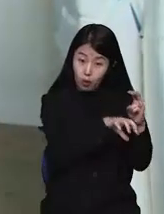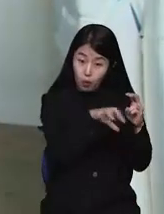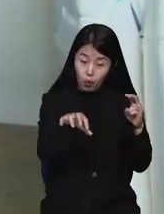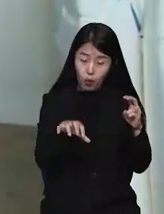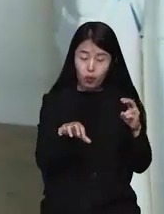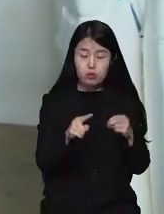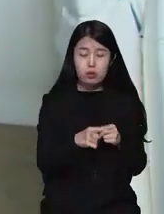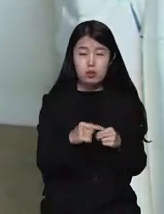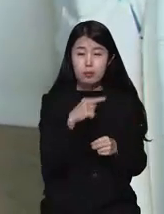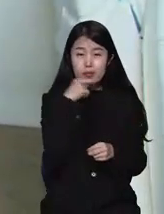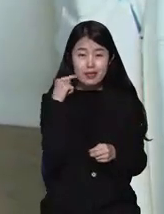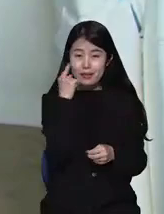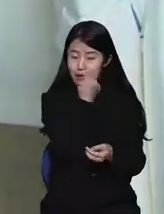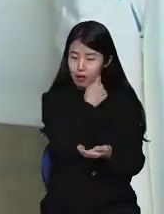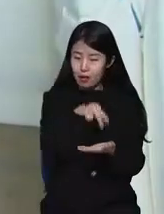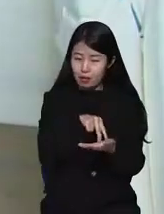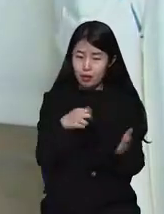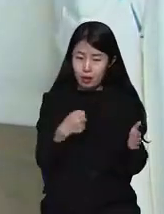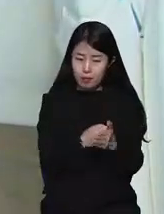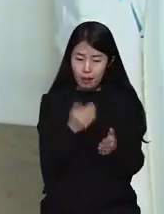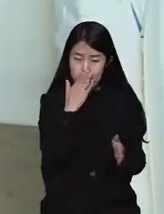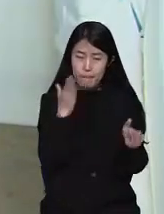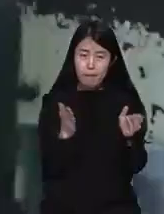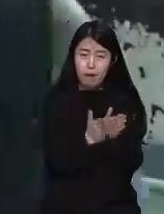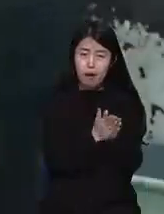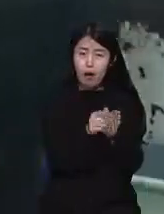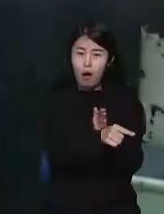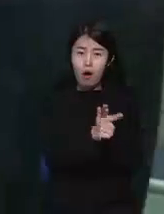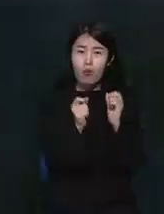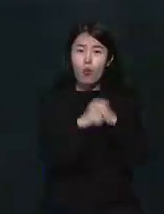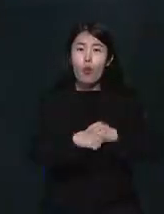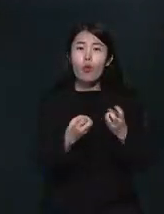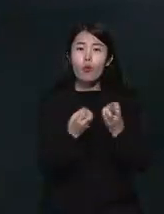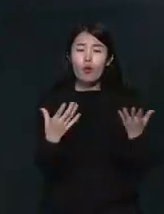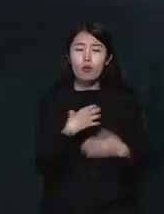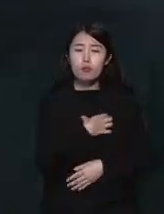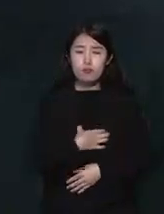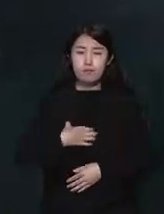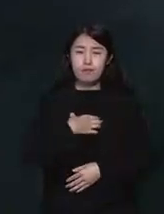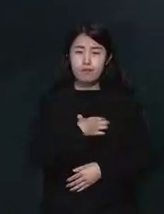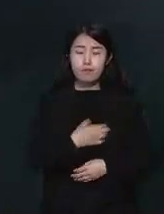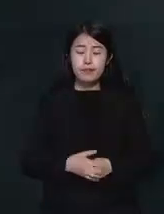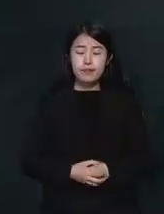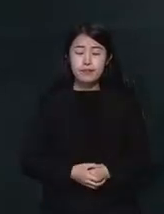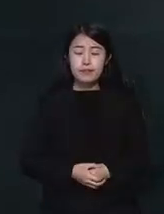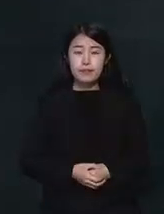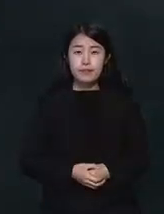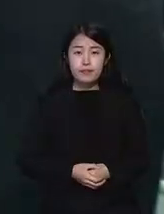연쇄 부도로 이어지지는 않을까 지역 경제계가 노심초사하고 있습니다. KBC 정경원입니다.